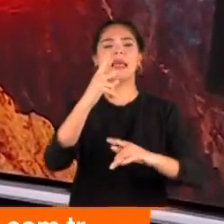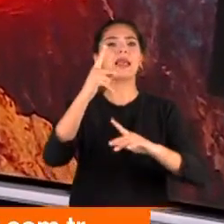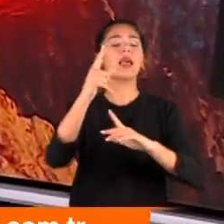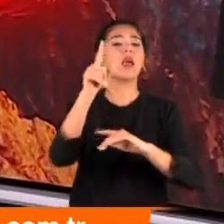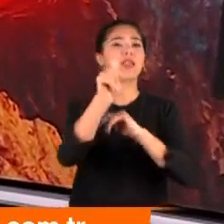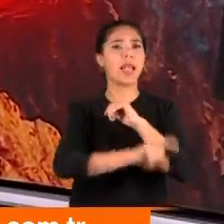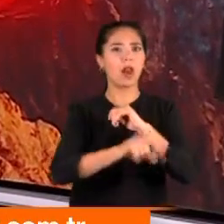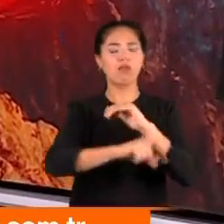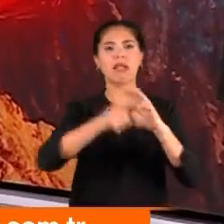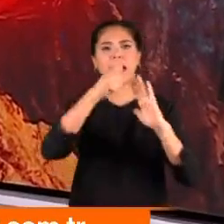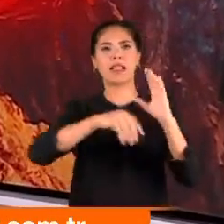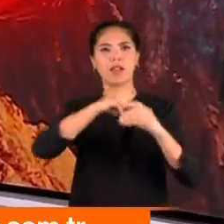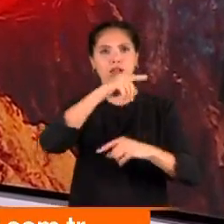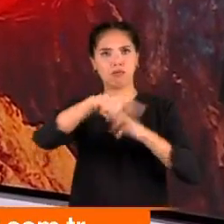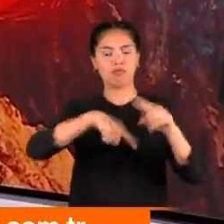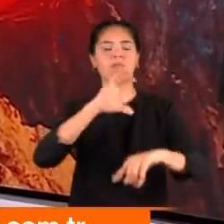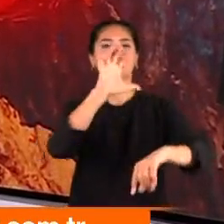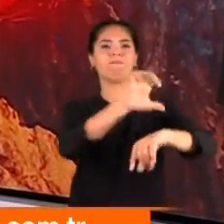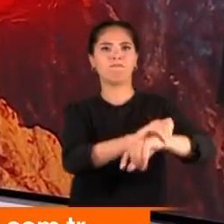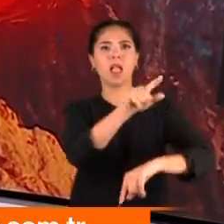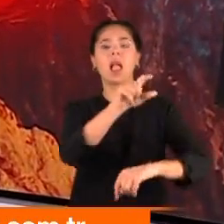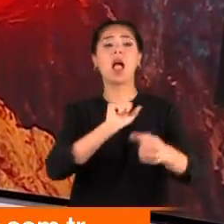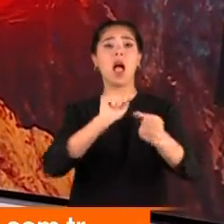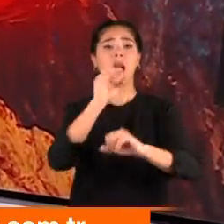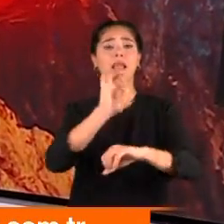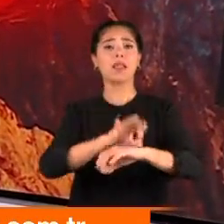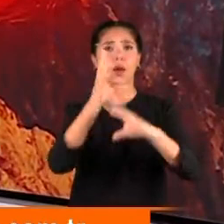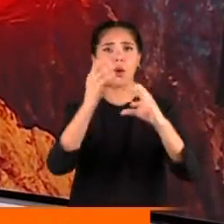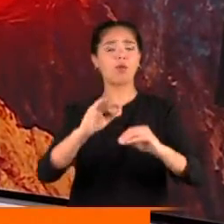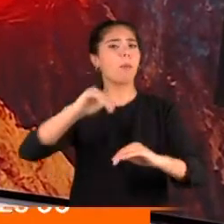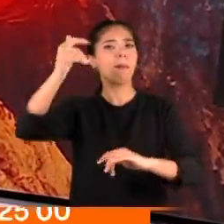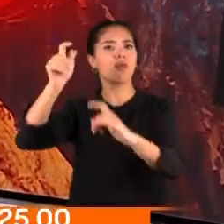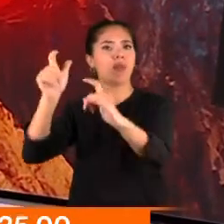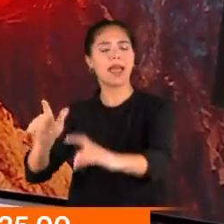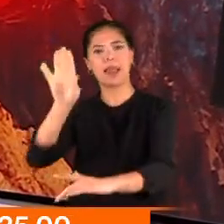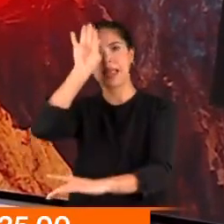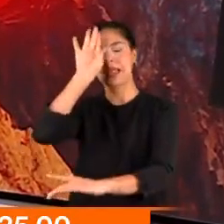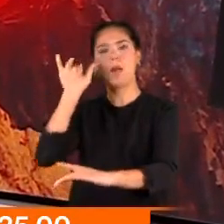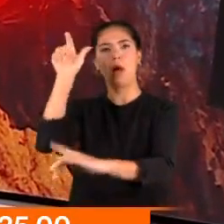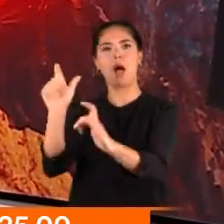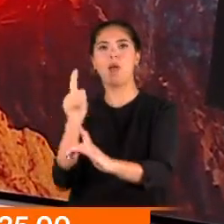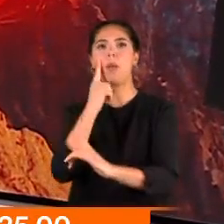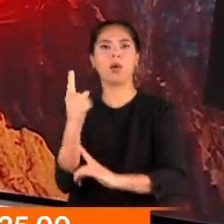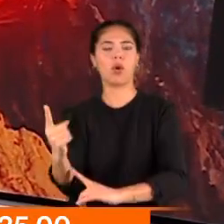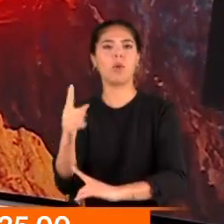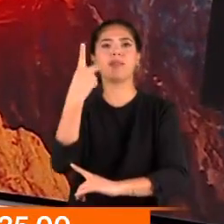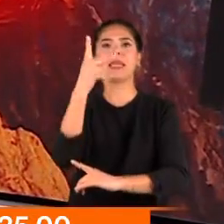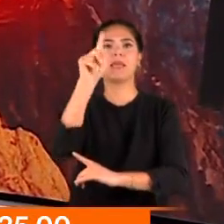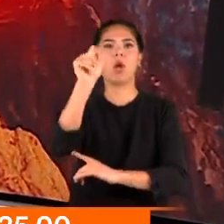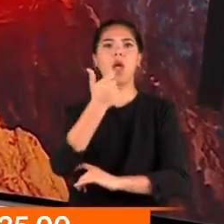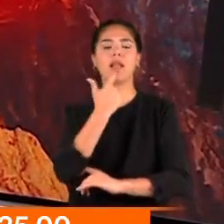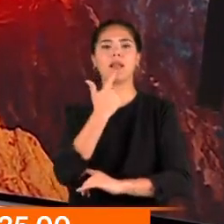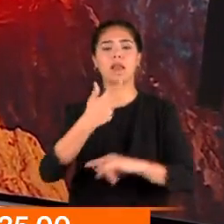ve Atilla Çiçek kıskırrak yakalandı. Hareketli saatlerin yaşandığı bir başka noktada İstanbul Havalimanı'ydı. 2016